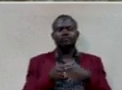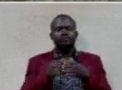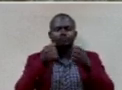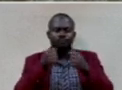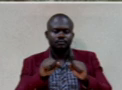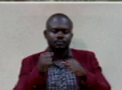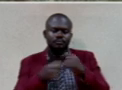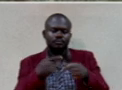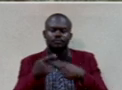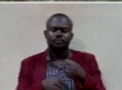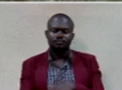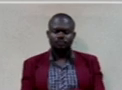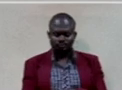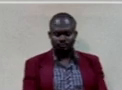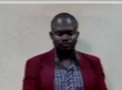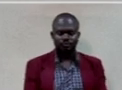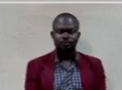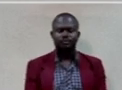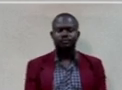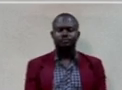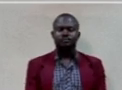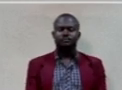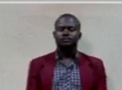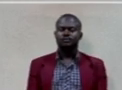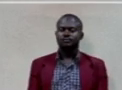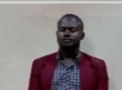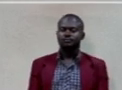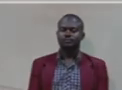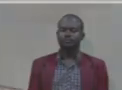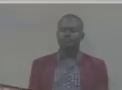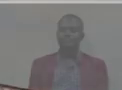rwo kwibohora bararukomeje. Theogene Twibanire mu Burengerazuba.